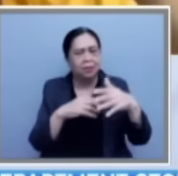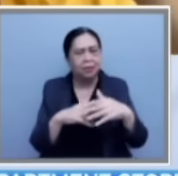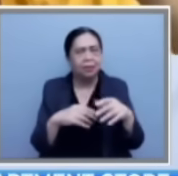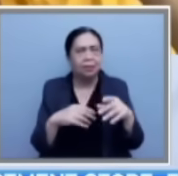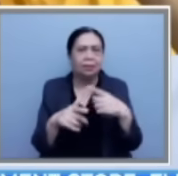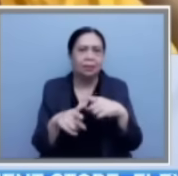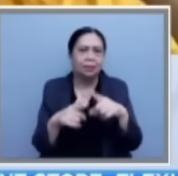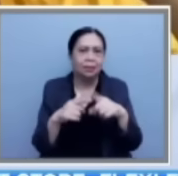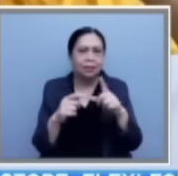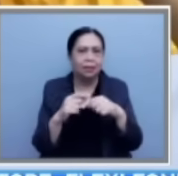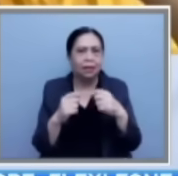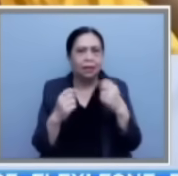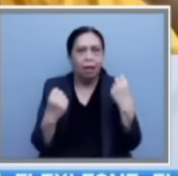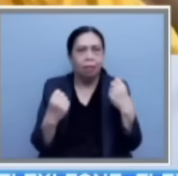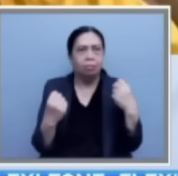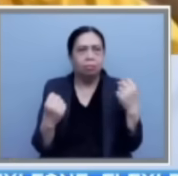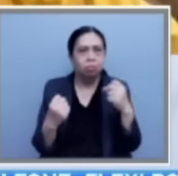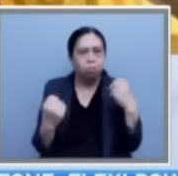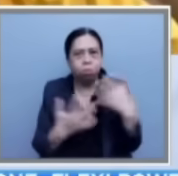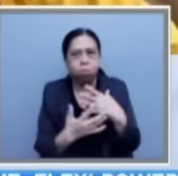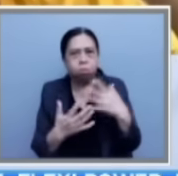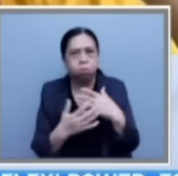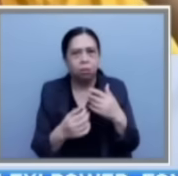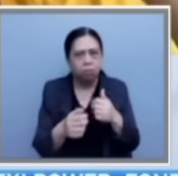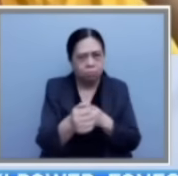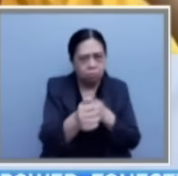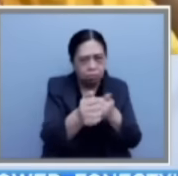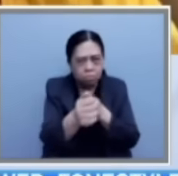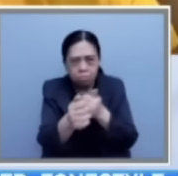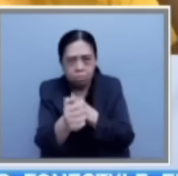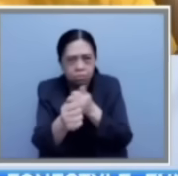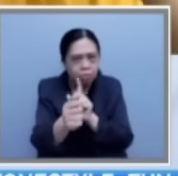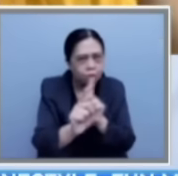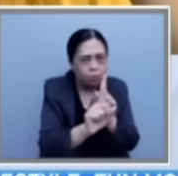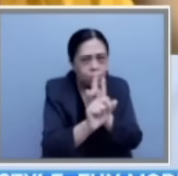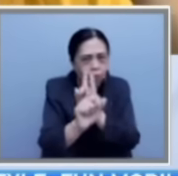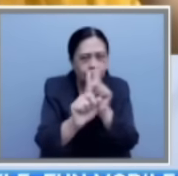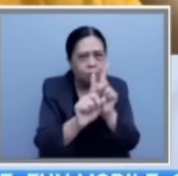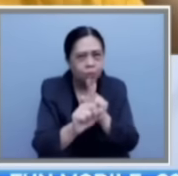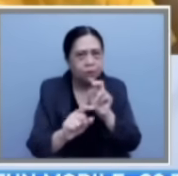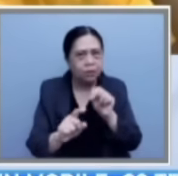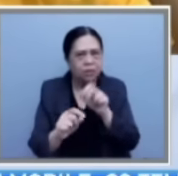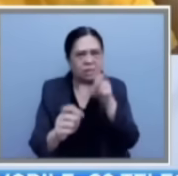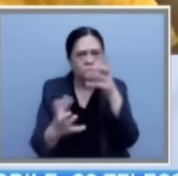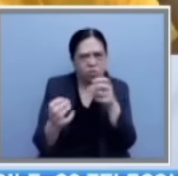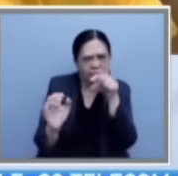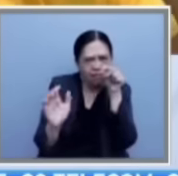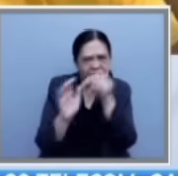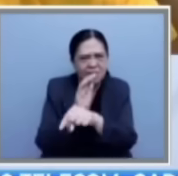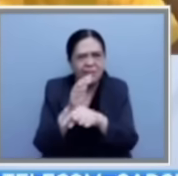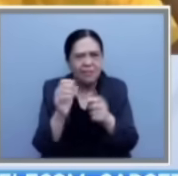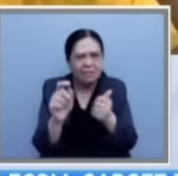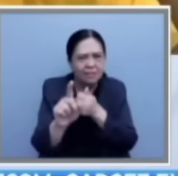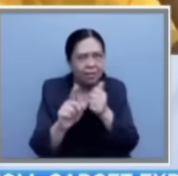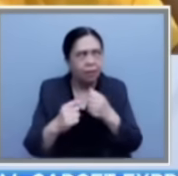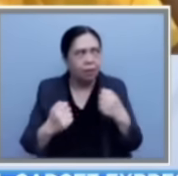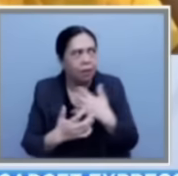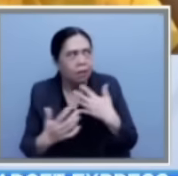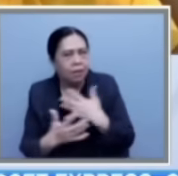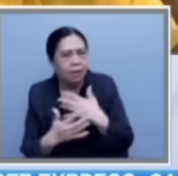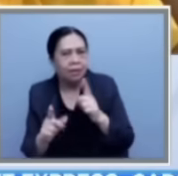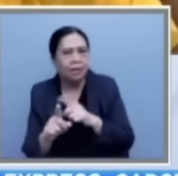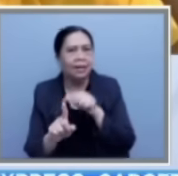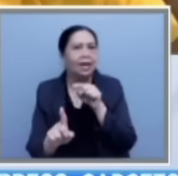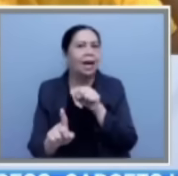mga suspense Namin next sinusundan ko siya palagi dahil kailangan Patayin ko siya wow ex siya yun e Siya yung